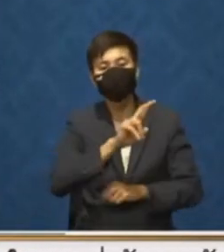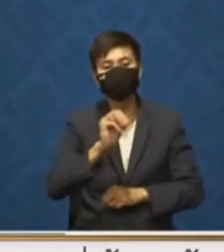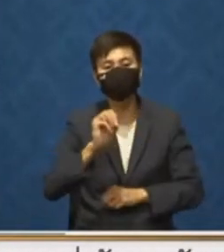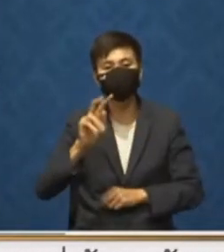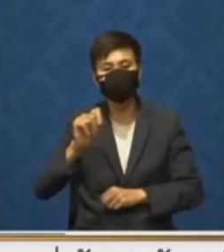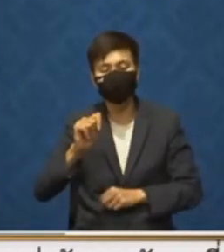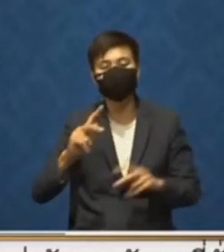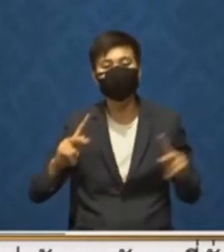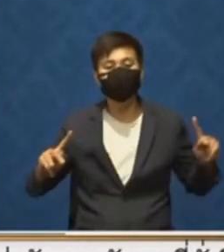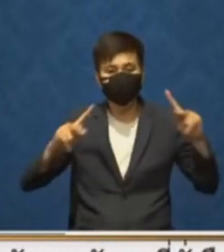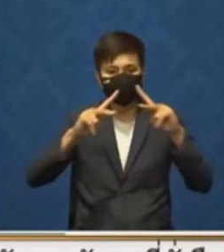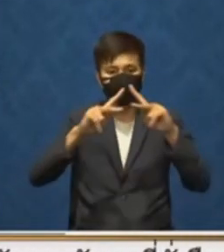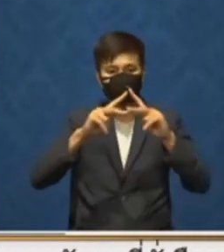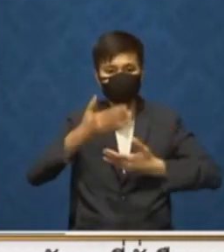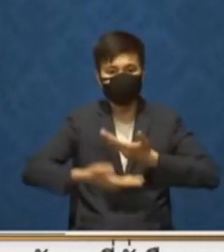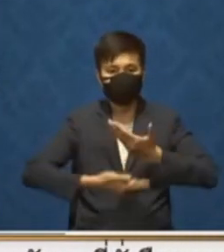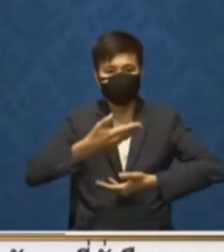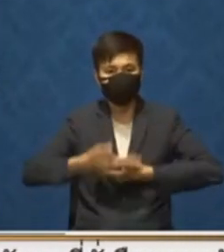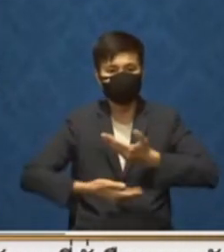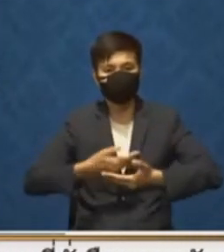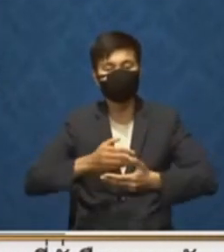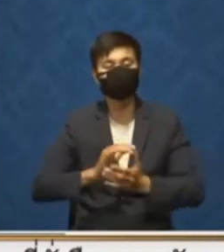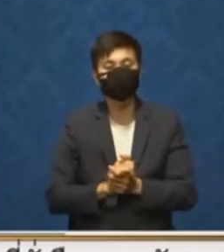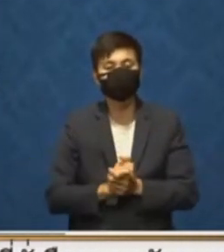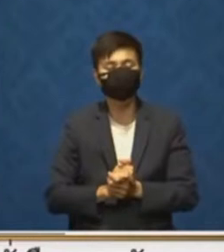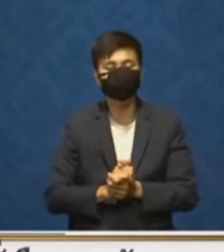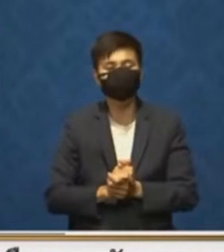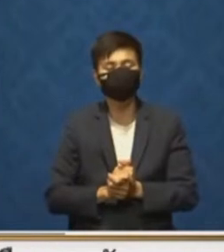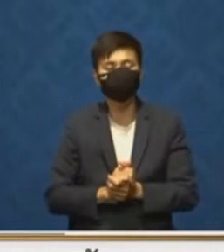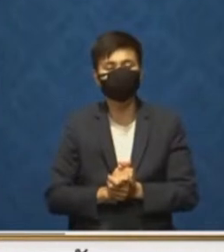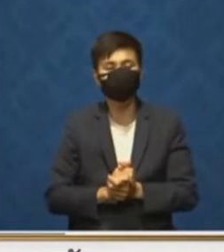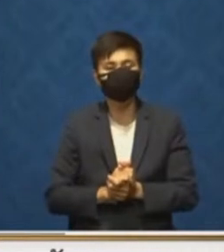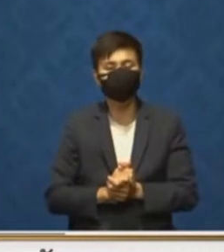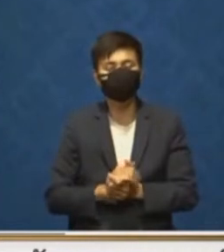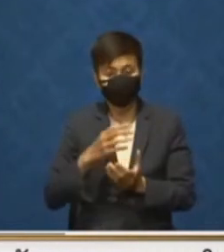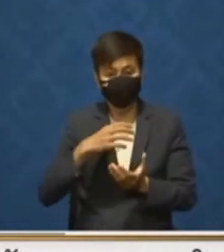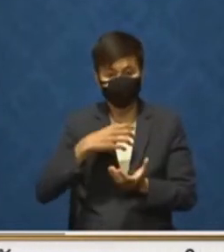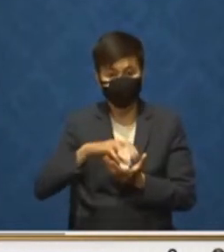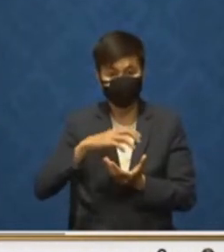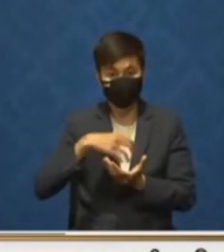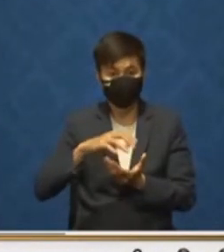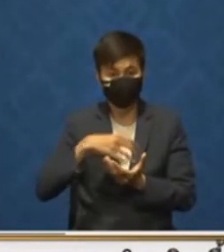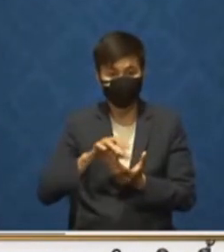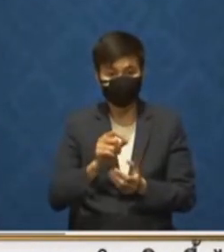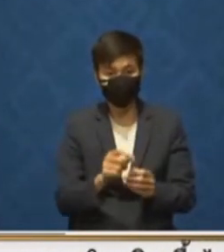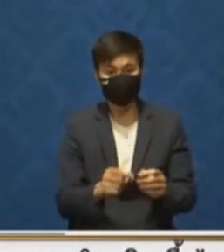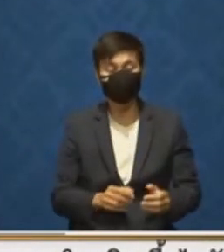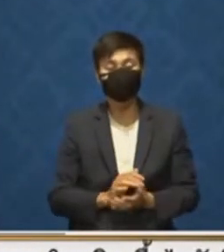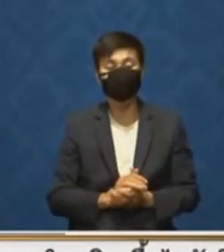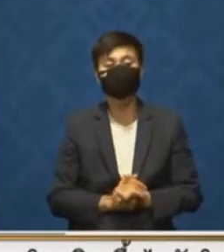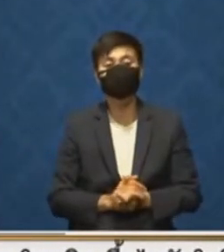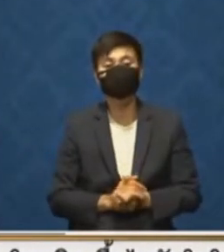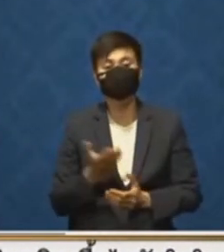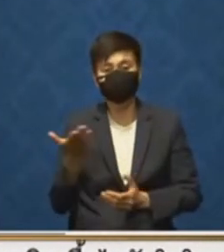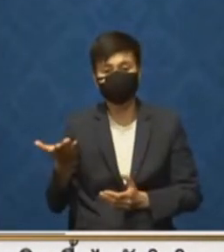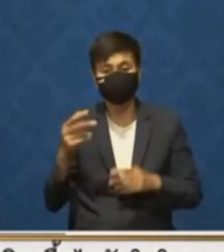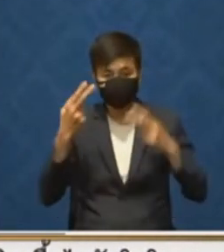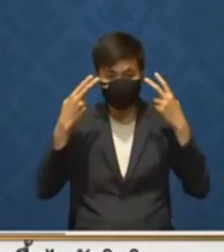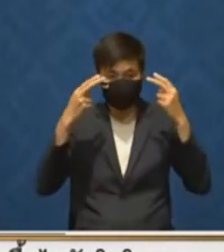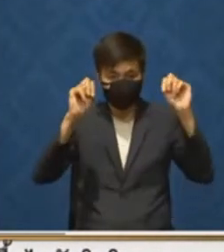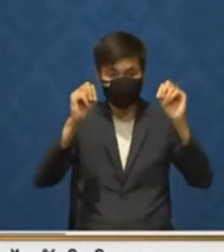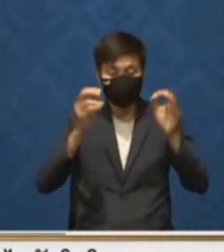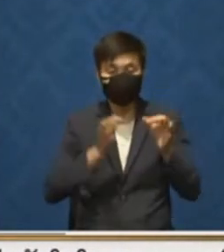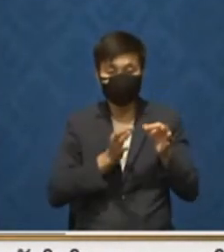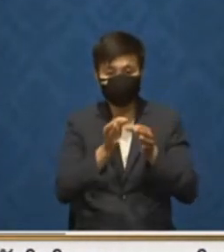พาณิชย์ขออนุญาตขยายความจากที่ท่านนายกได้ชี้แจง